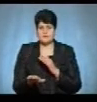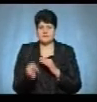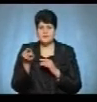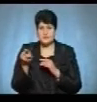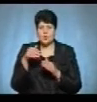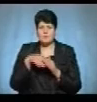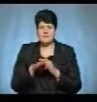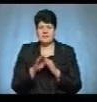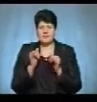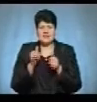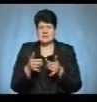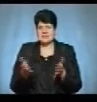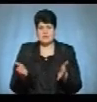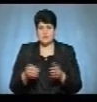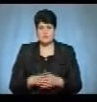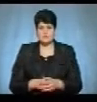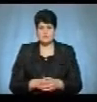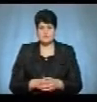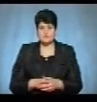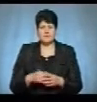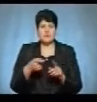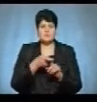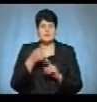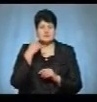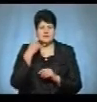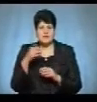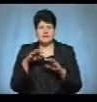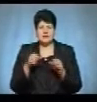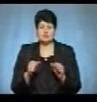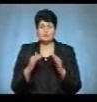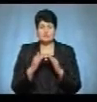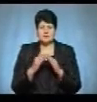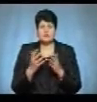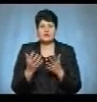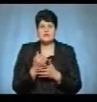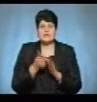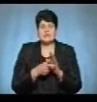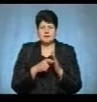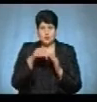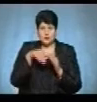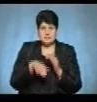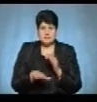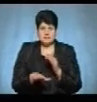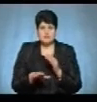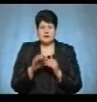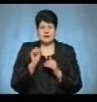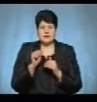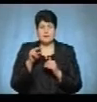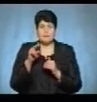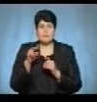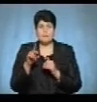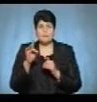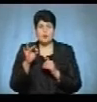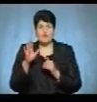не засипали. Ми зв'язались із власником будинку, біля якого знайшли кімнату під землею. Андрій Провальний